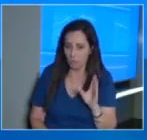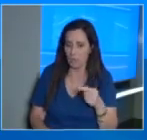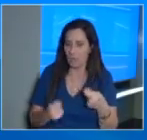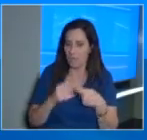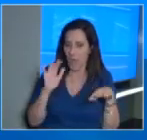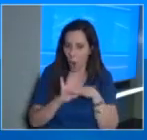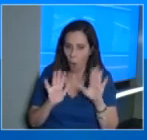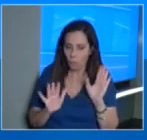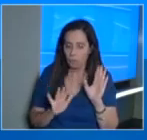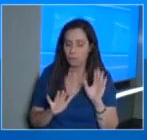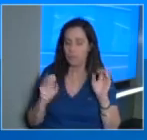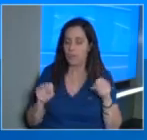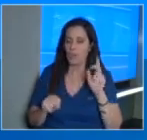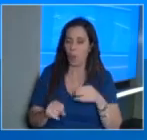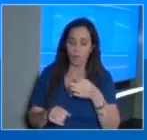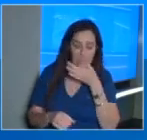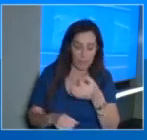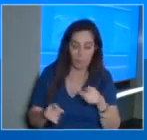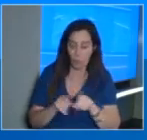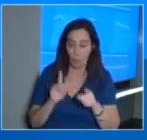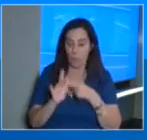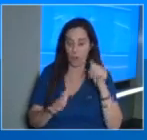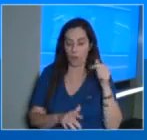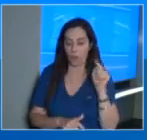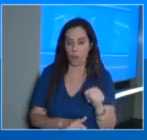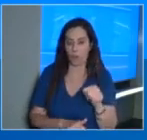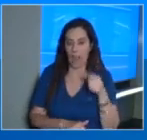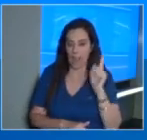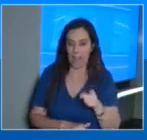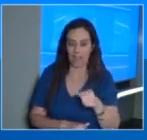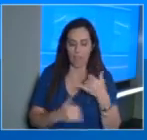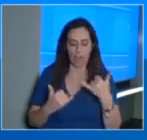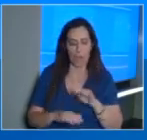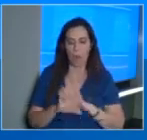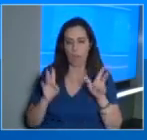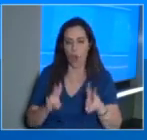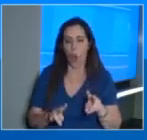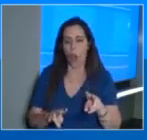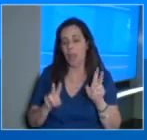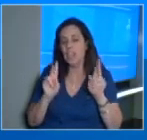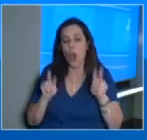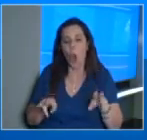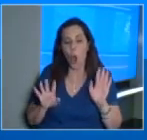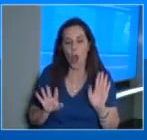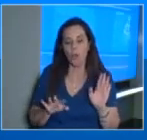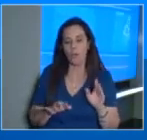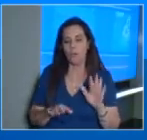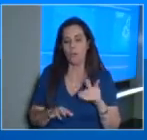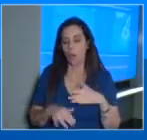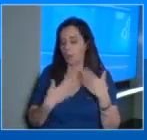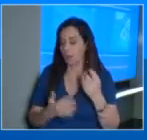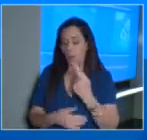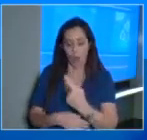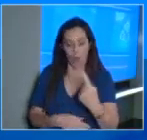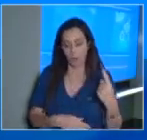לפי החוק, הנשיא יכול להתייעץ, בניגוד לפעם הראשונה שבו הוא חייב להתייעץ, הפעם הוא רק יכול להתייעץ, ויכול להטיל על